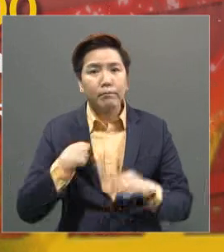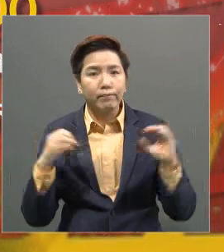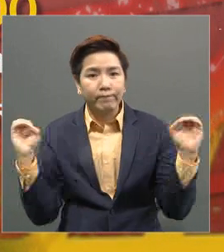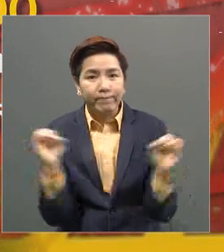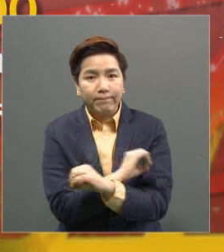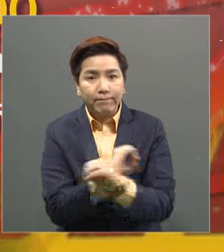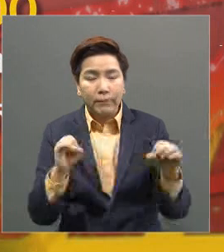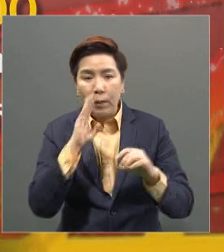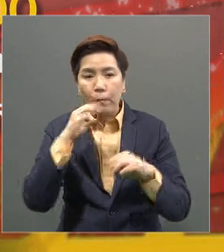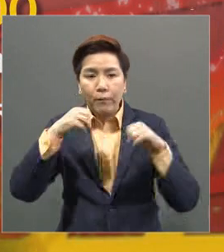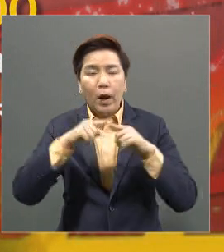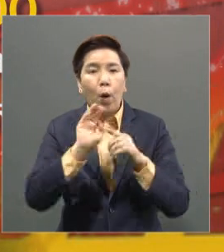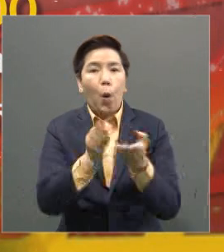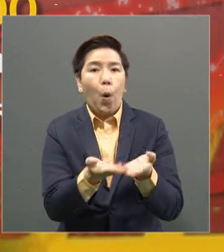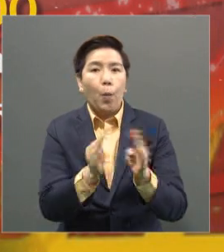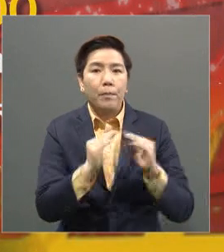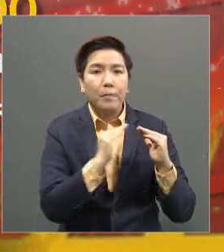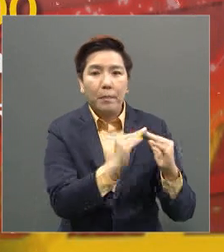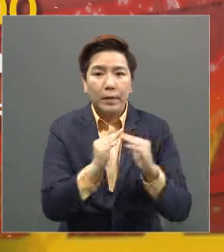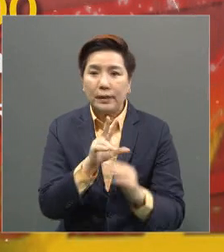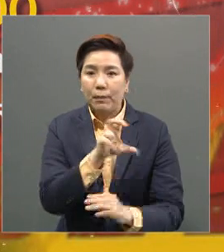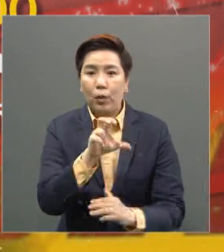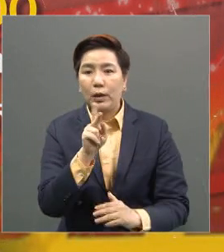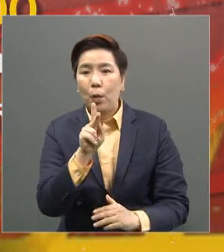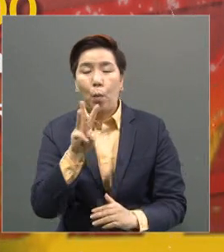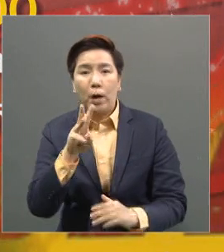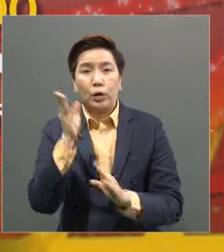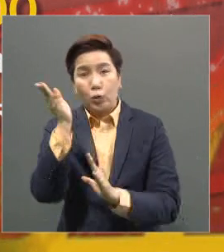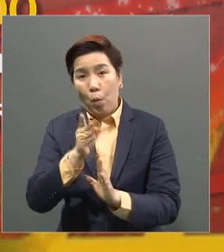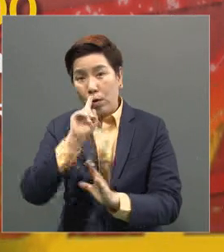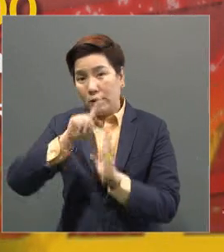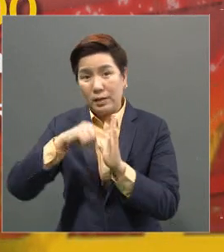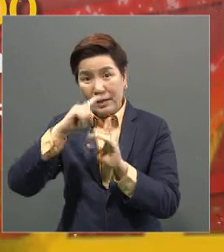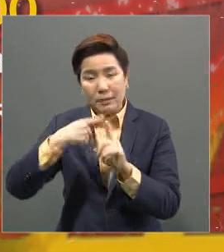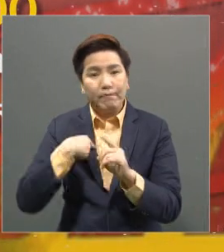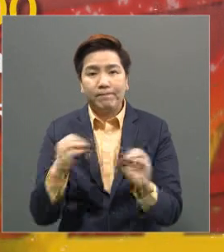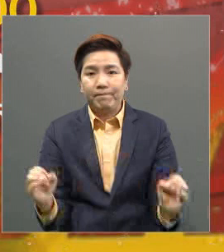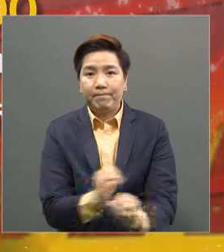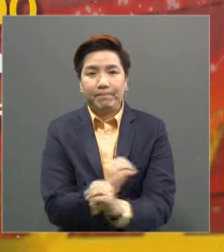รณีการใช้ไฟฟ้าในครัวเรือนไม่เกิน300กิโลวัตต์ชั่วโมงต่อเดือนค่ะ